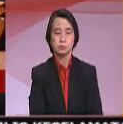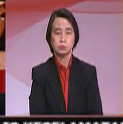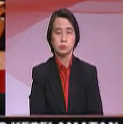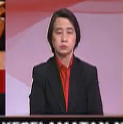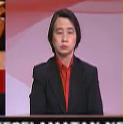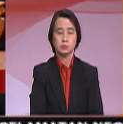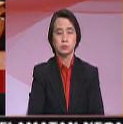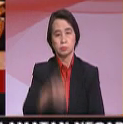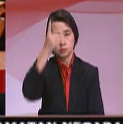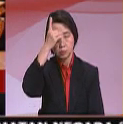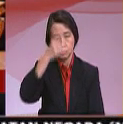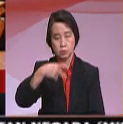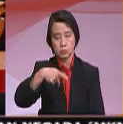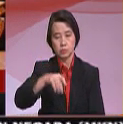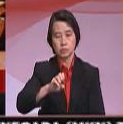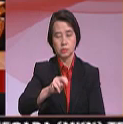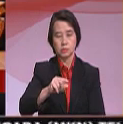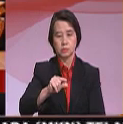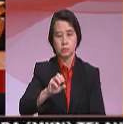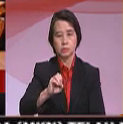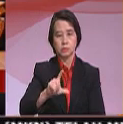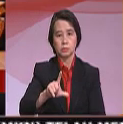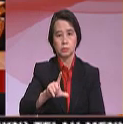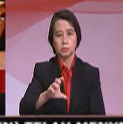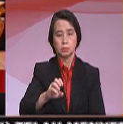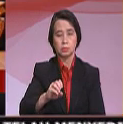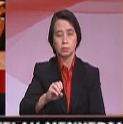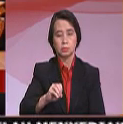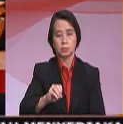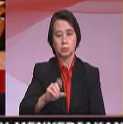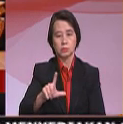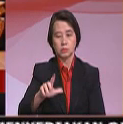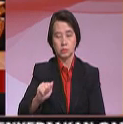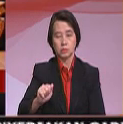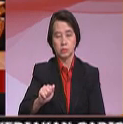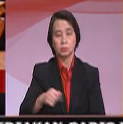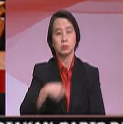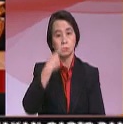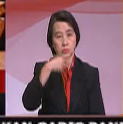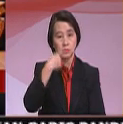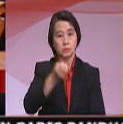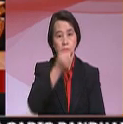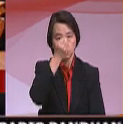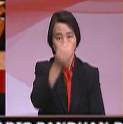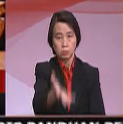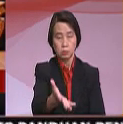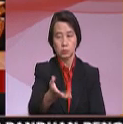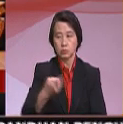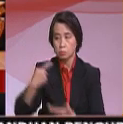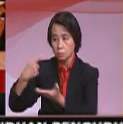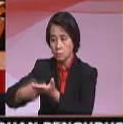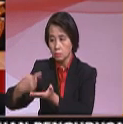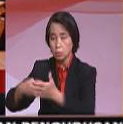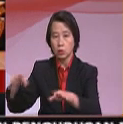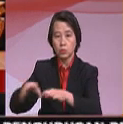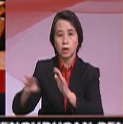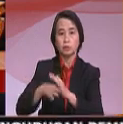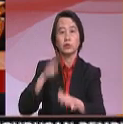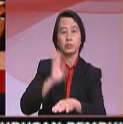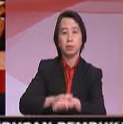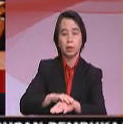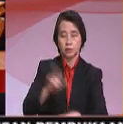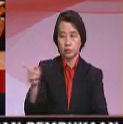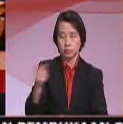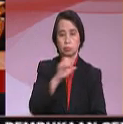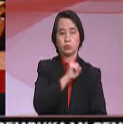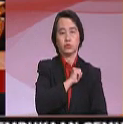Datuk Pengelola Bijaya Diraja, Datuk Indra Ahmad Fadil Samsudin dalam kenyataan memaklumkan perbincangan dibuat ketika